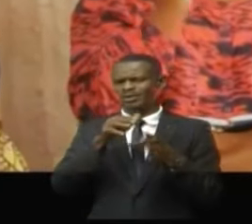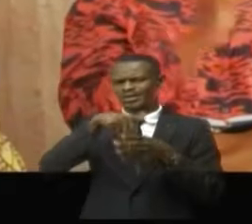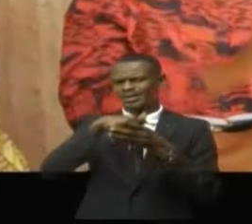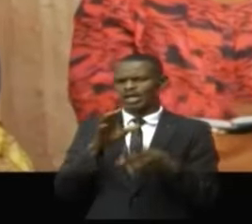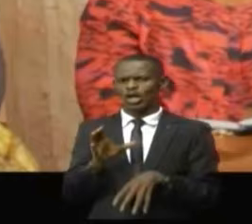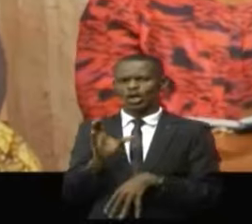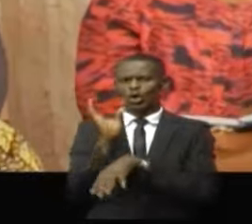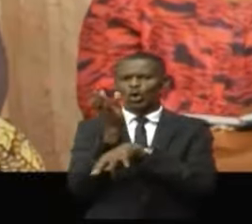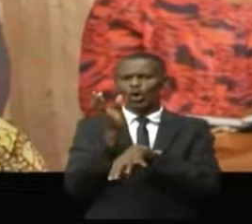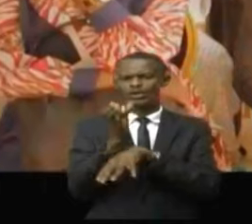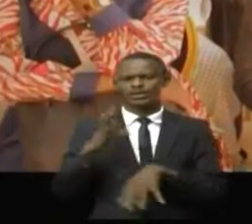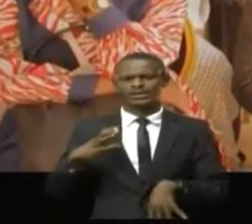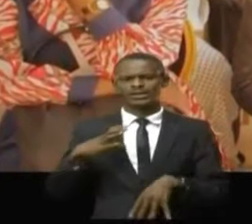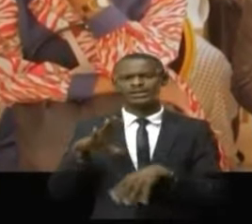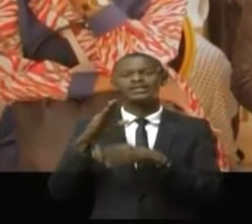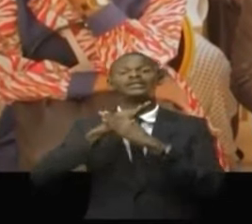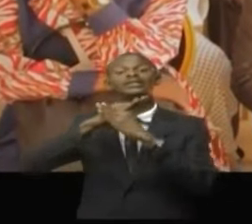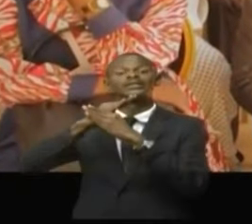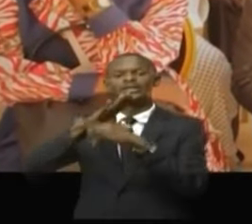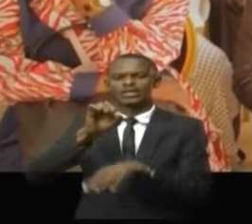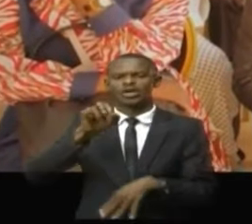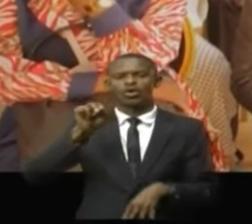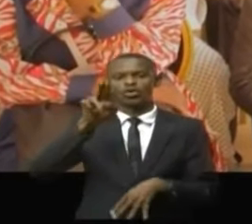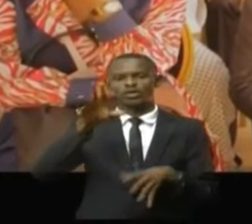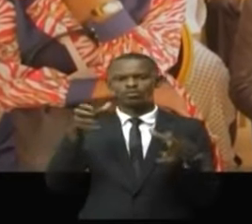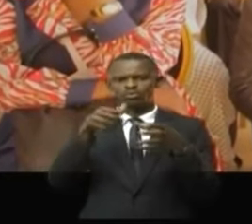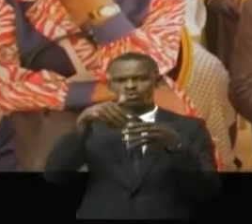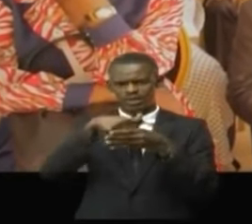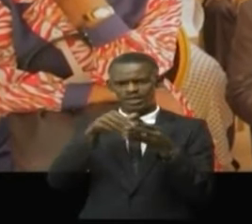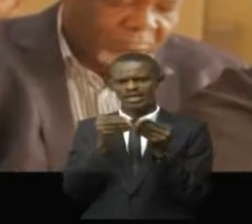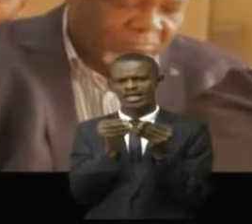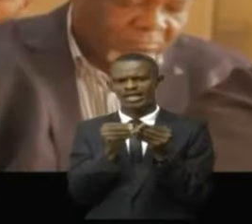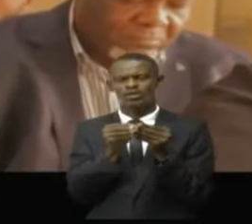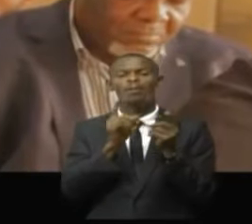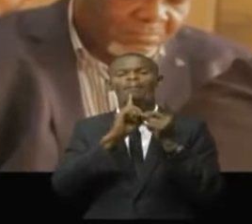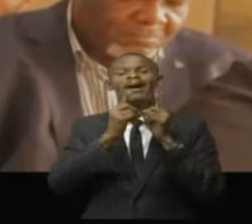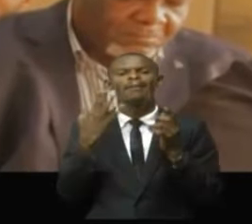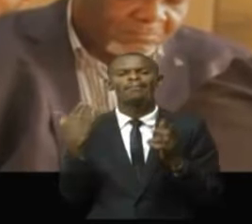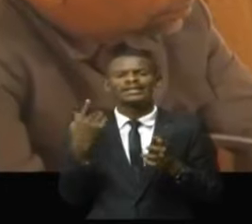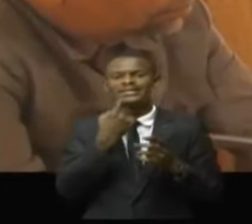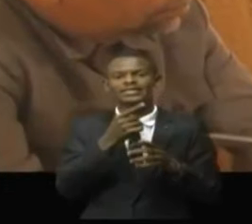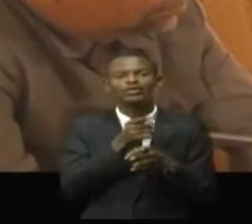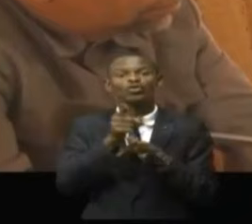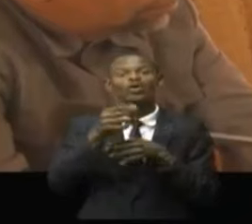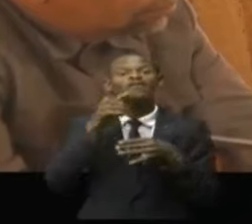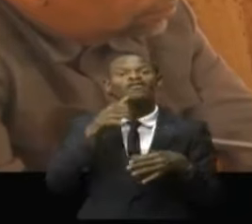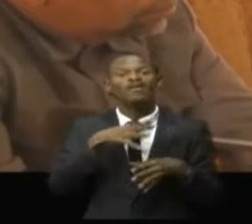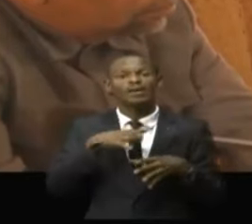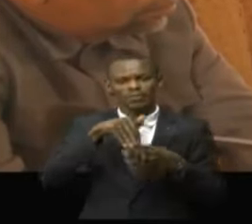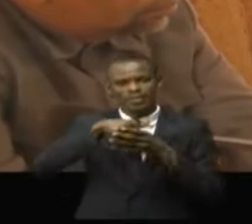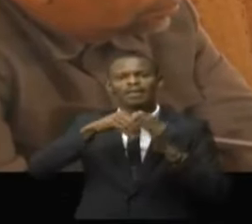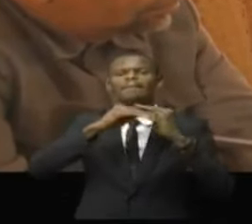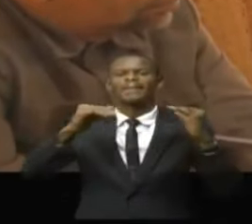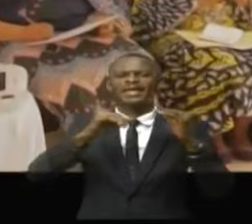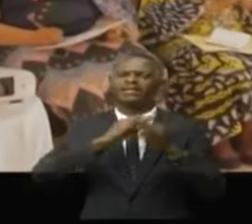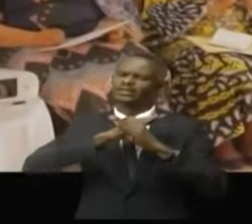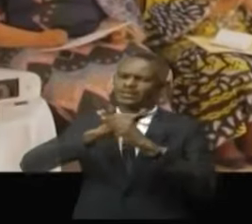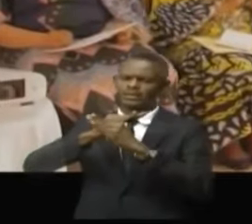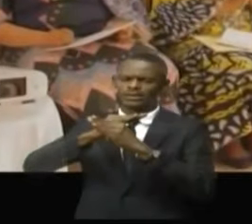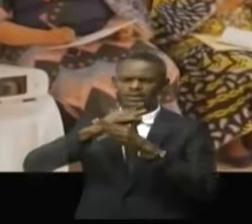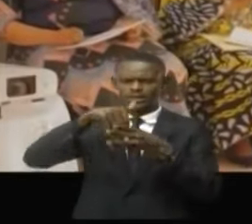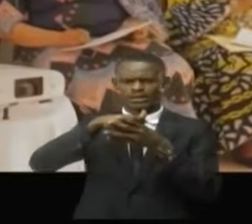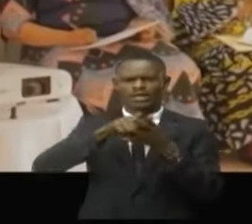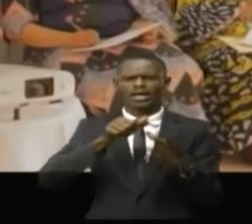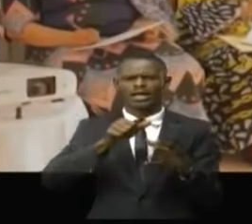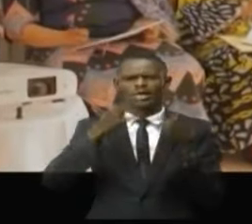sa 4213e séance qui concerne le droit des femmes, la paix et la sécurité. Elle se situe dans la